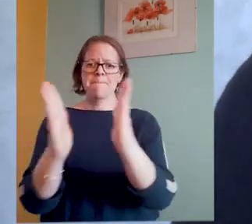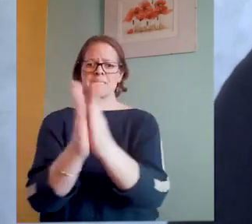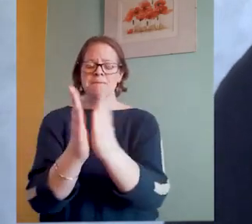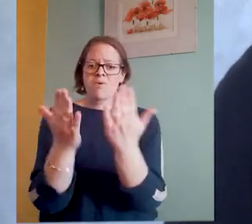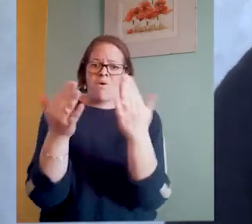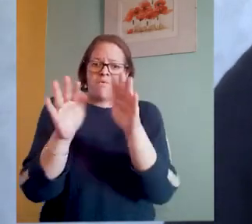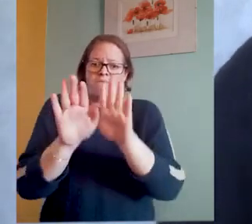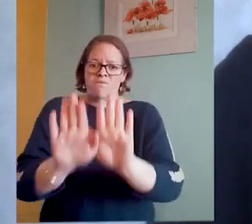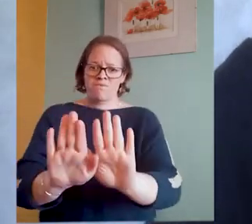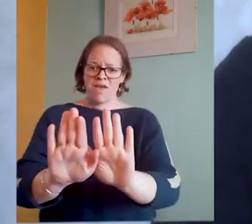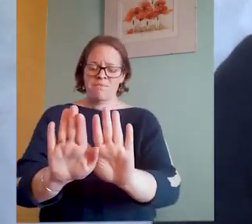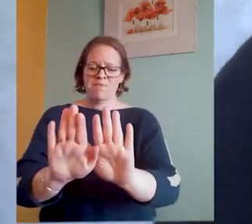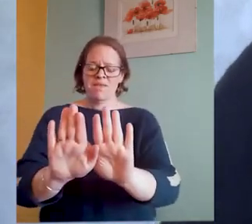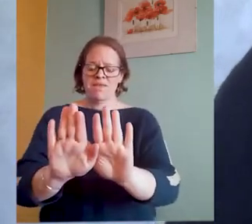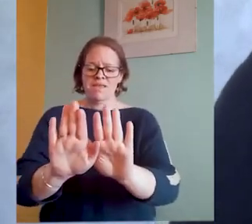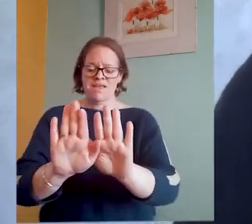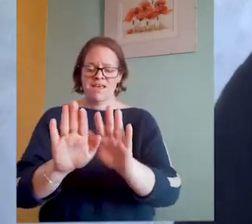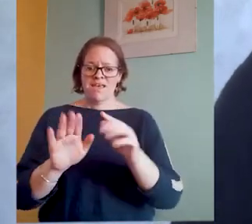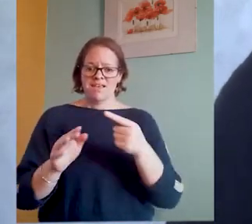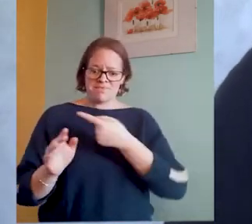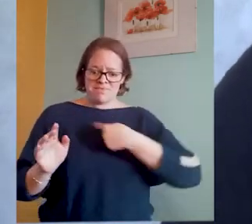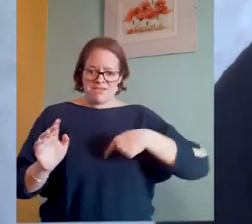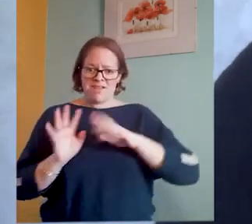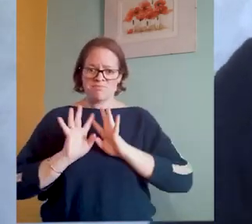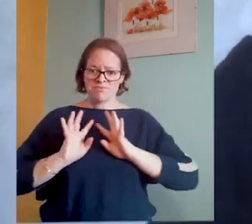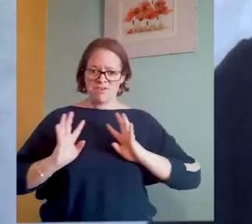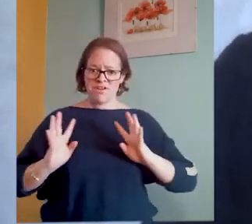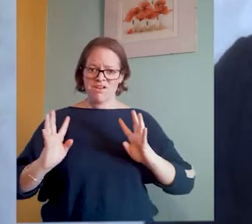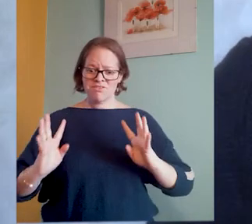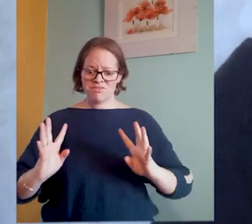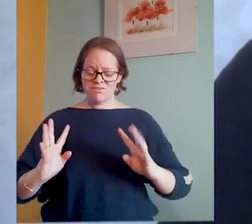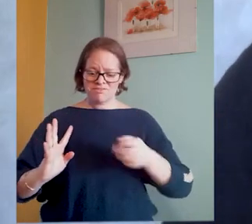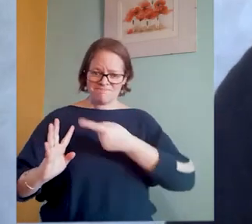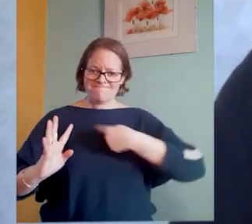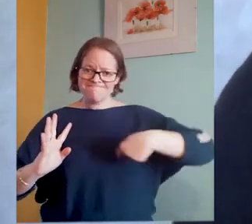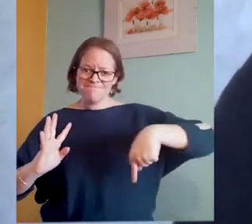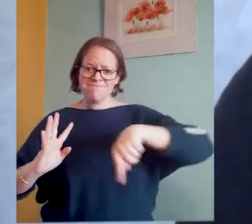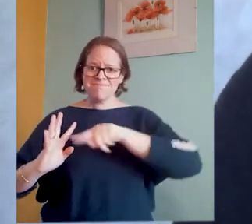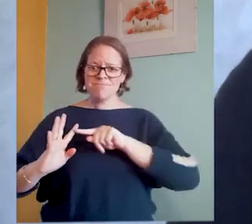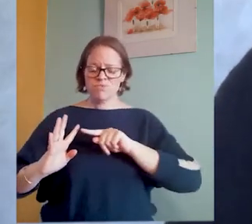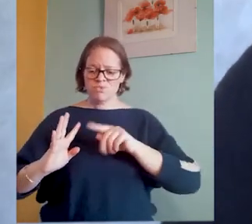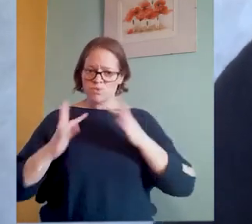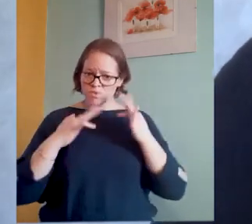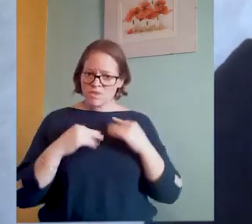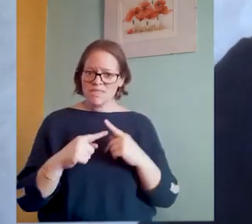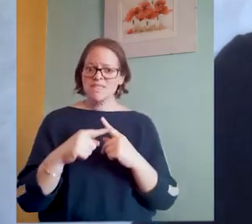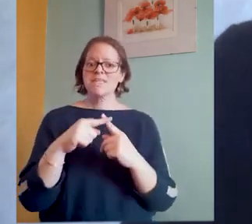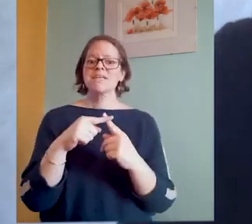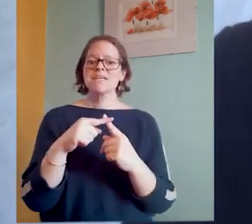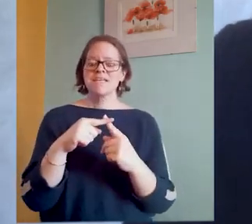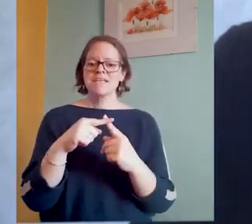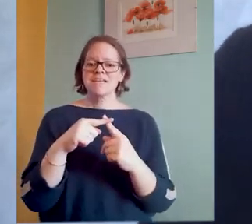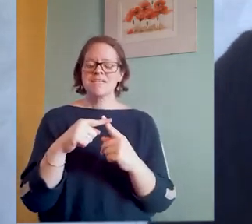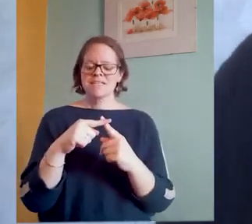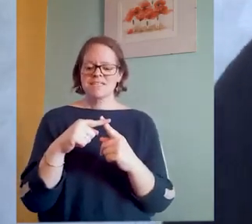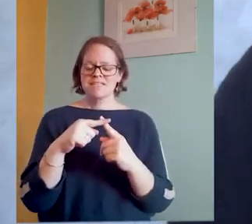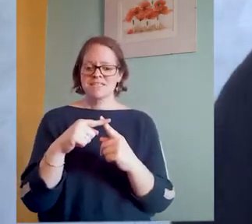physiquement, l'église est encore là, l'église est présente et nous sommes l'église et personne ne peut éteindre une